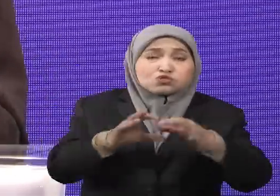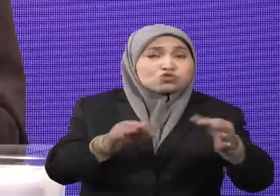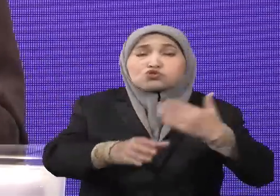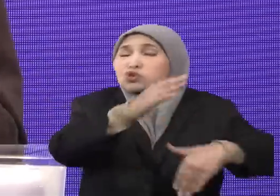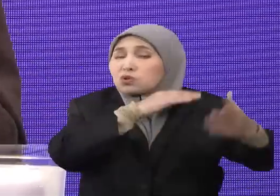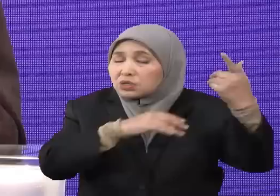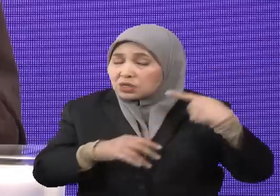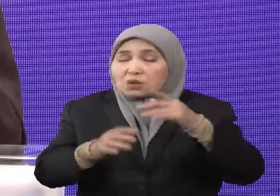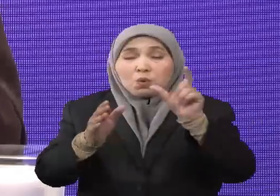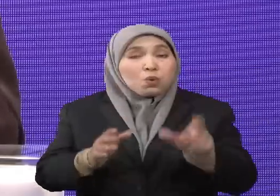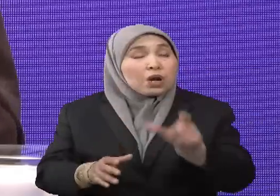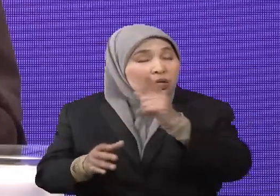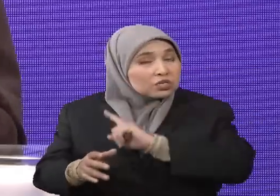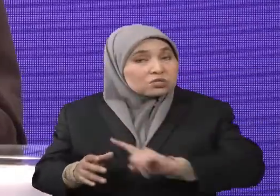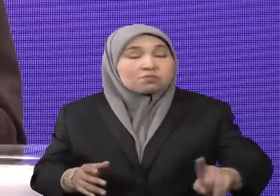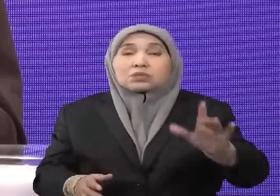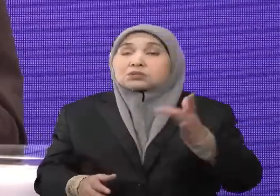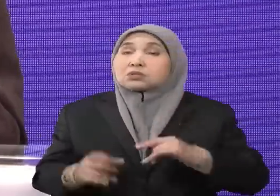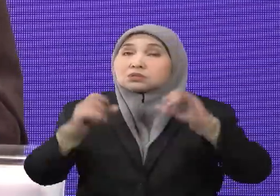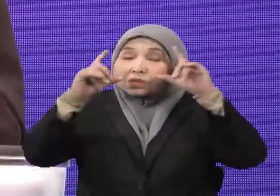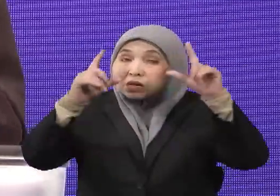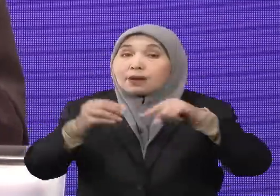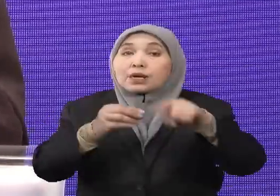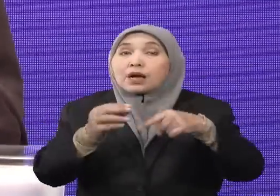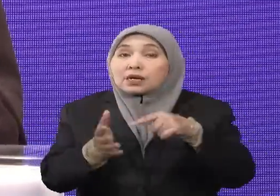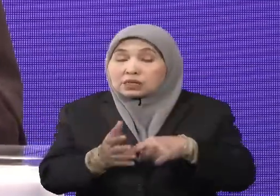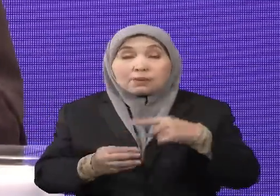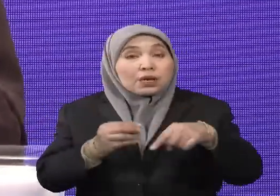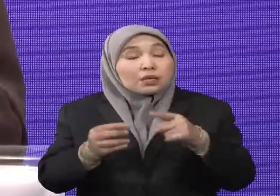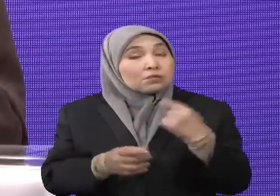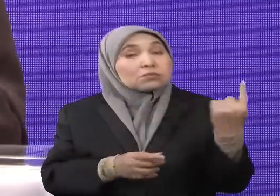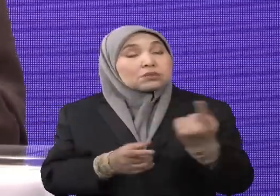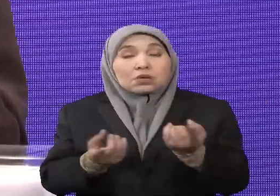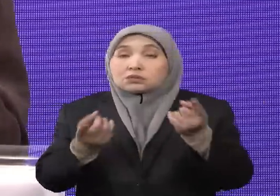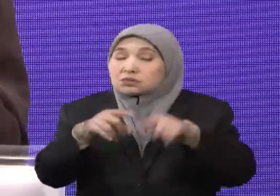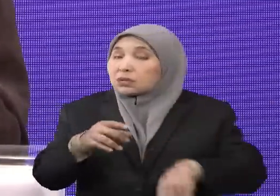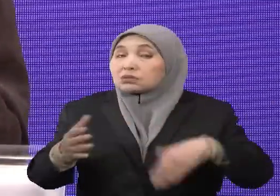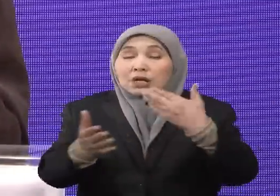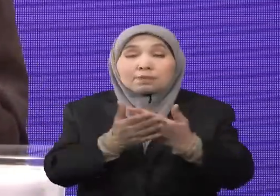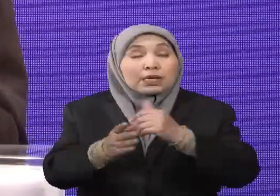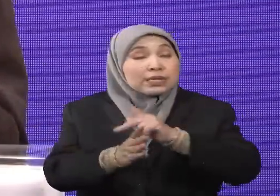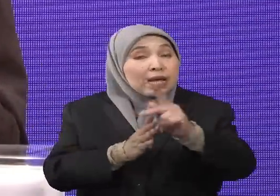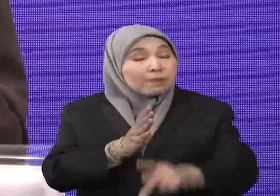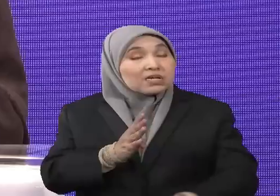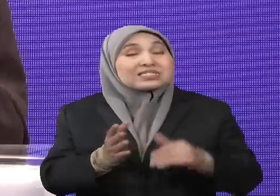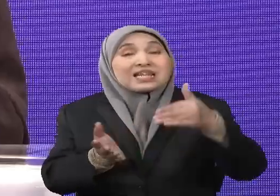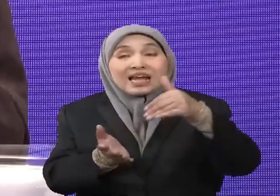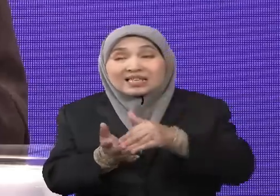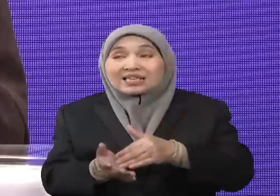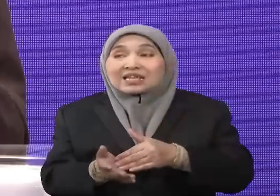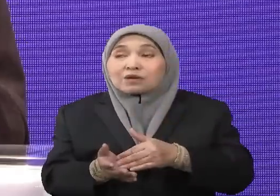sebagai umat Islam karena perkara ini perkara ini akan senantiasa berlaku sampai kiamat selagi kita kata